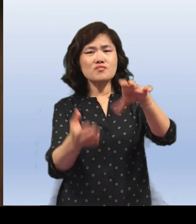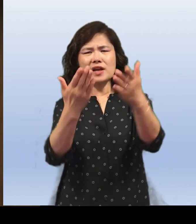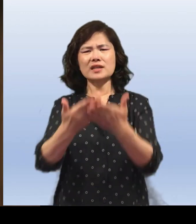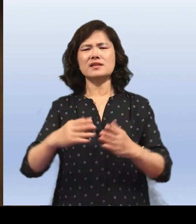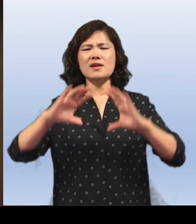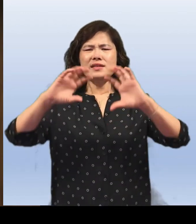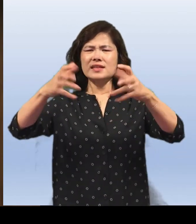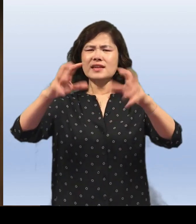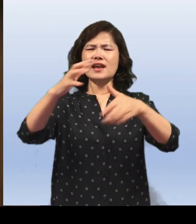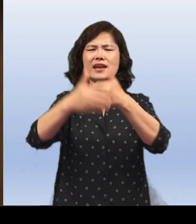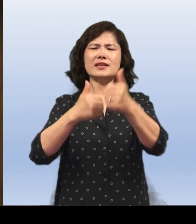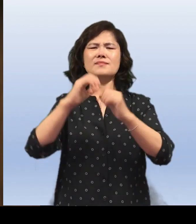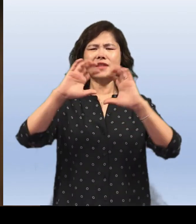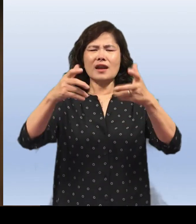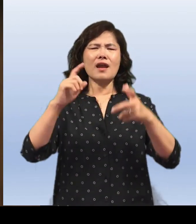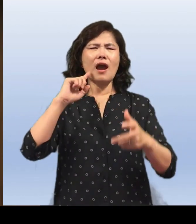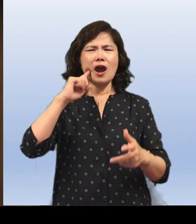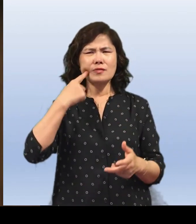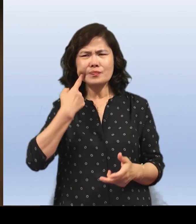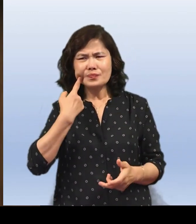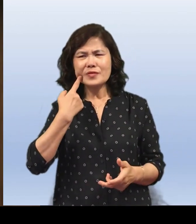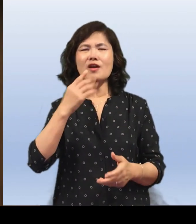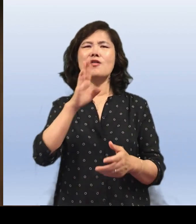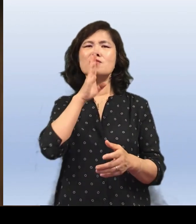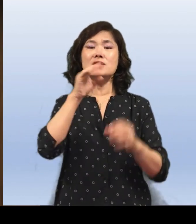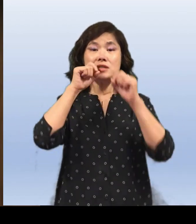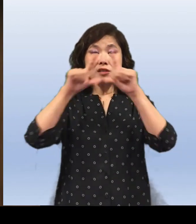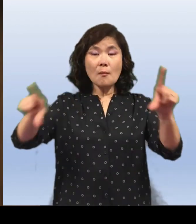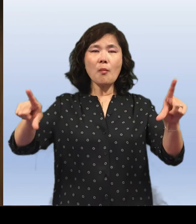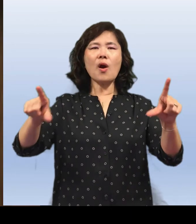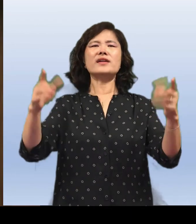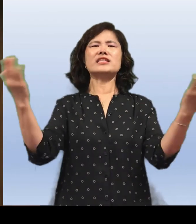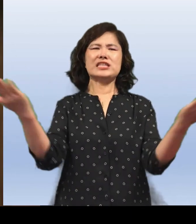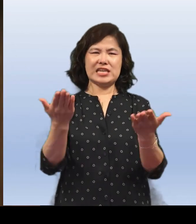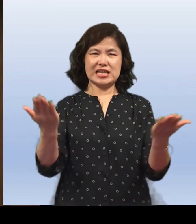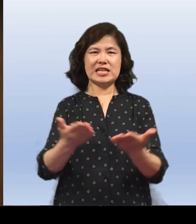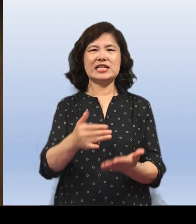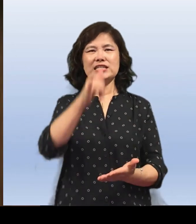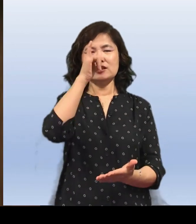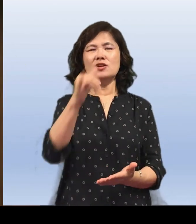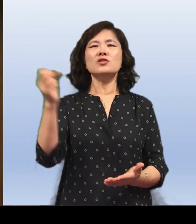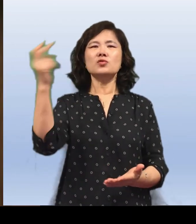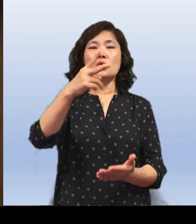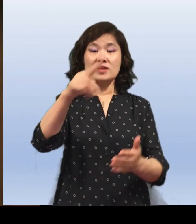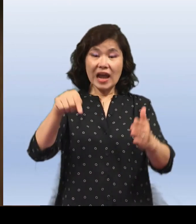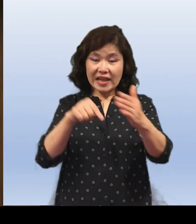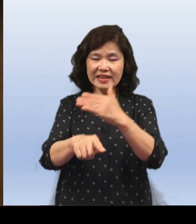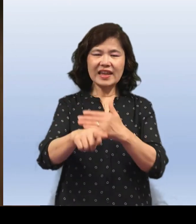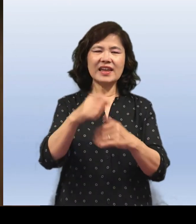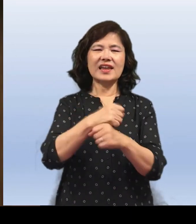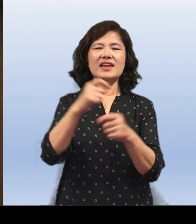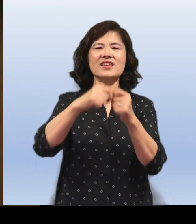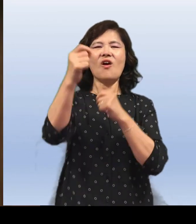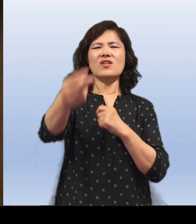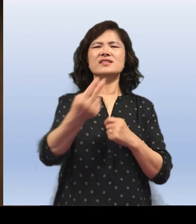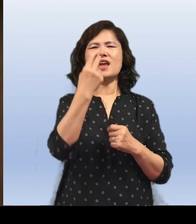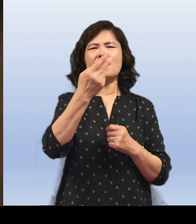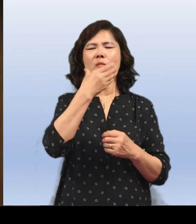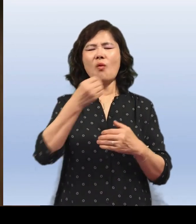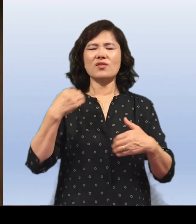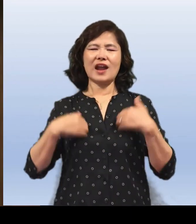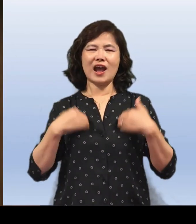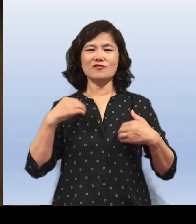세상에 하나님 나라의 아름다운 덕을 선포하는 일이 있었을 뿐만 아니라 그 안에는 영생의 복락을